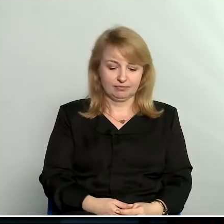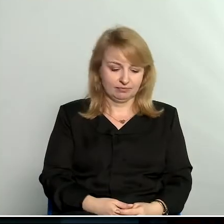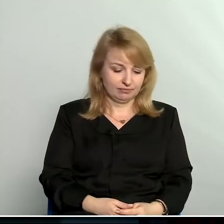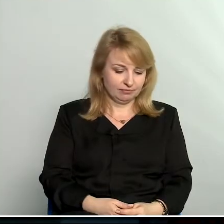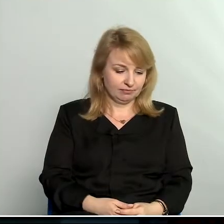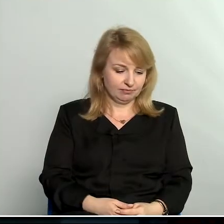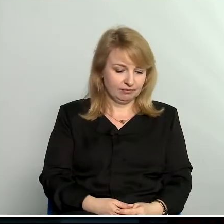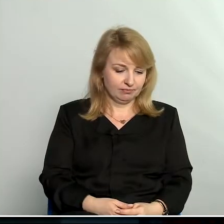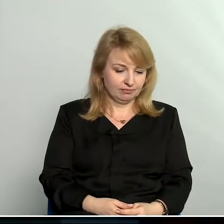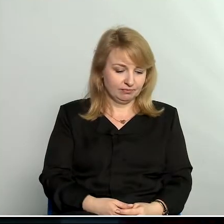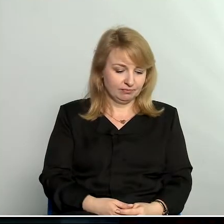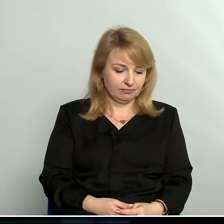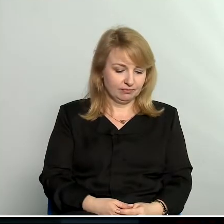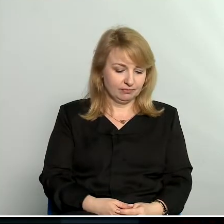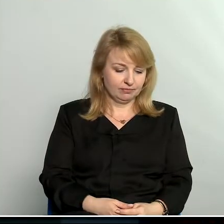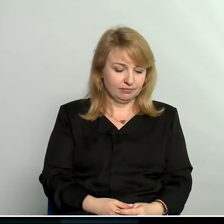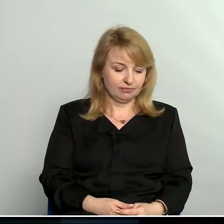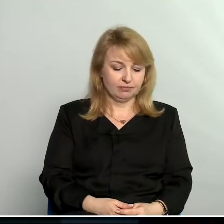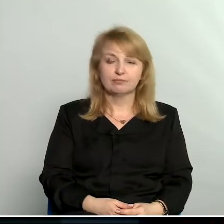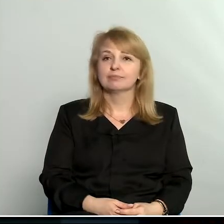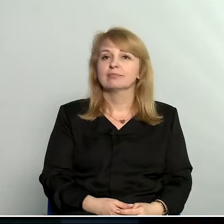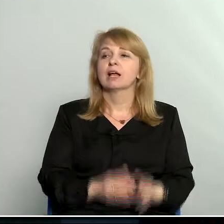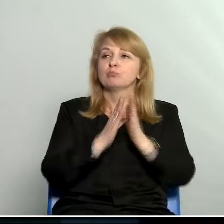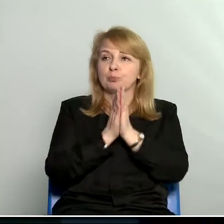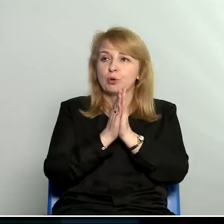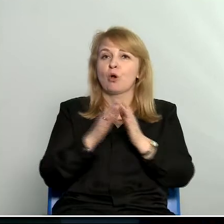Dziękuję bardzo. Pani Dyrektor, proszę o autograf.